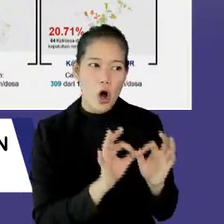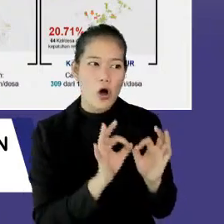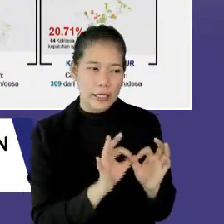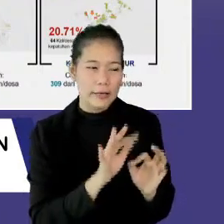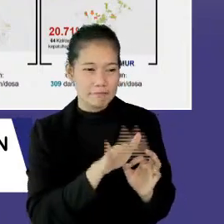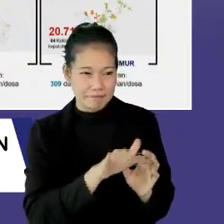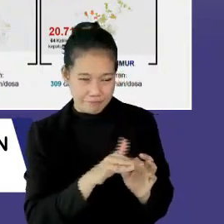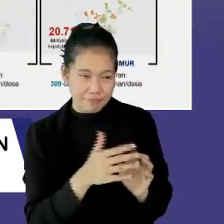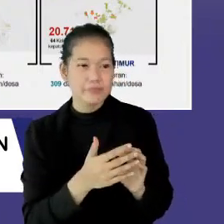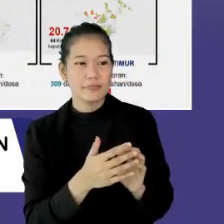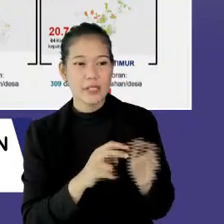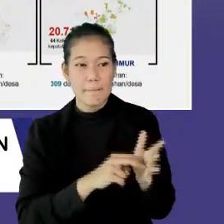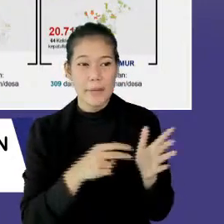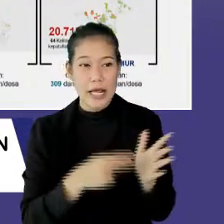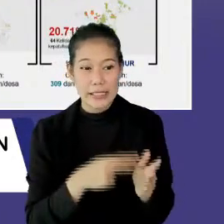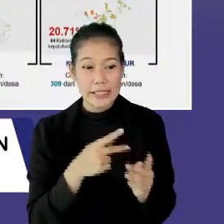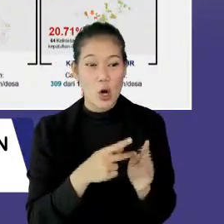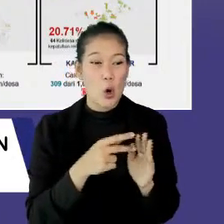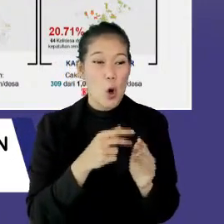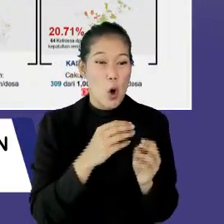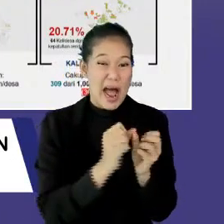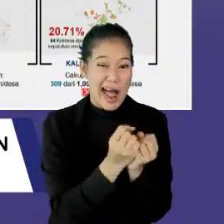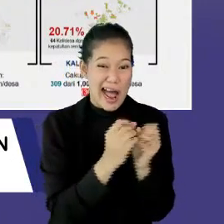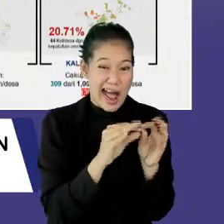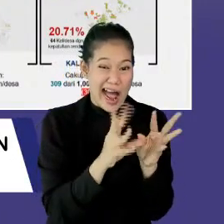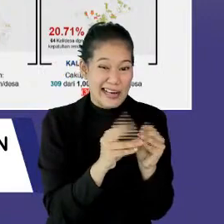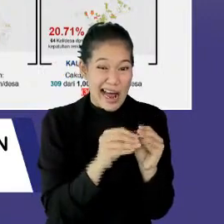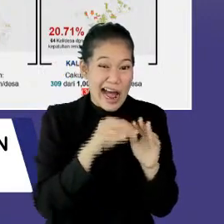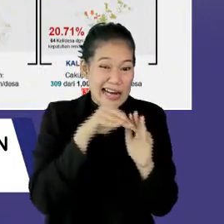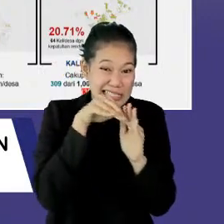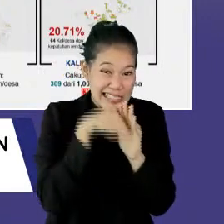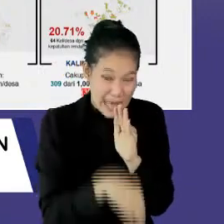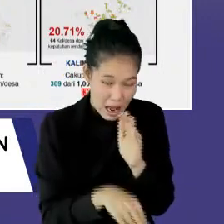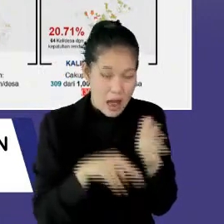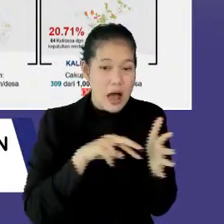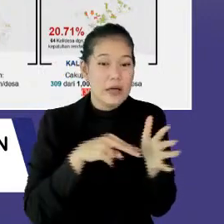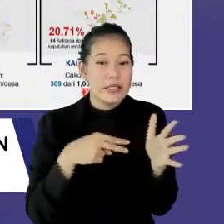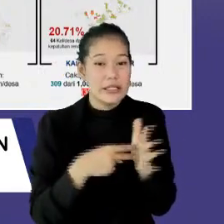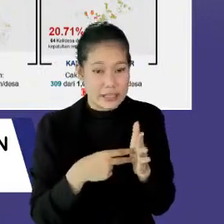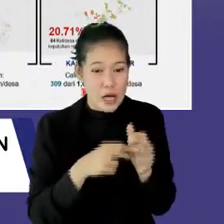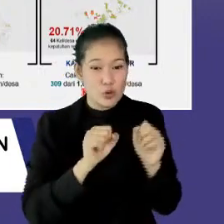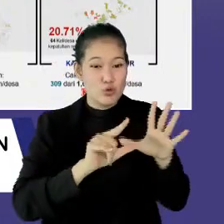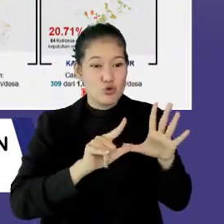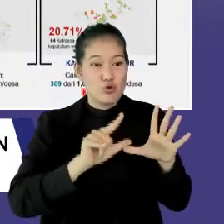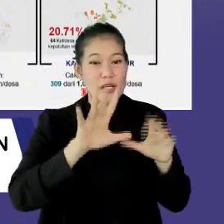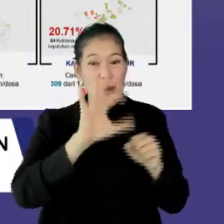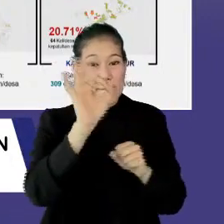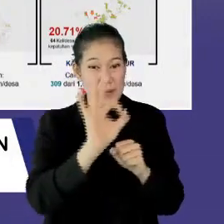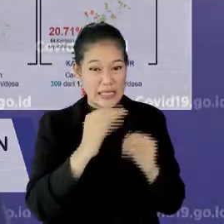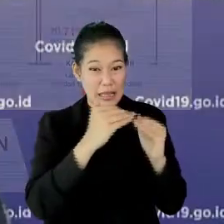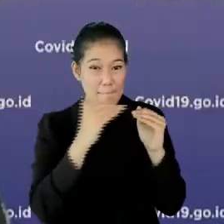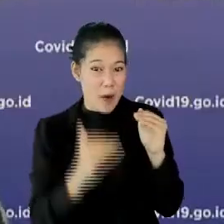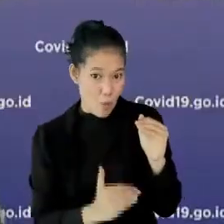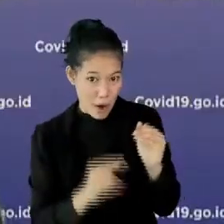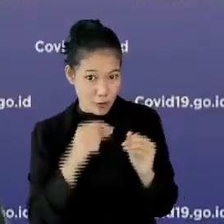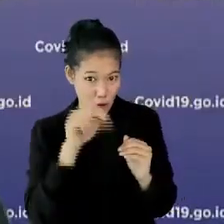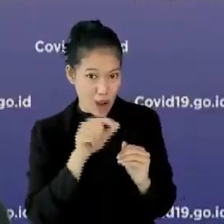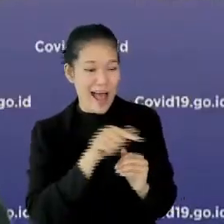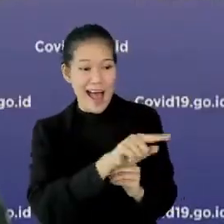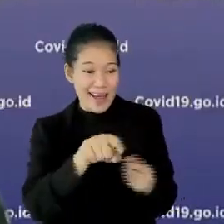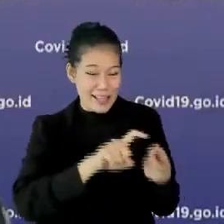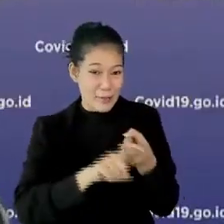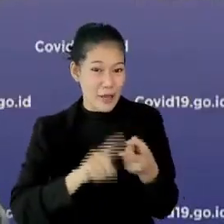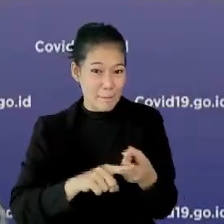sedikit Dr. Dewi bahwa kita anggap rendah itu kalau kepatuhannya itu di bawah 75%. Ya, jadi maksudnya teman-teman di